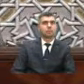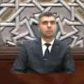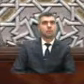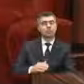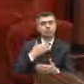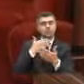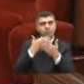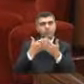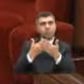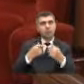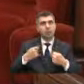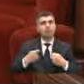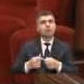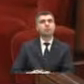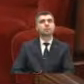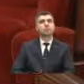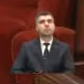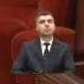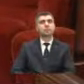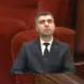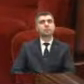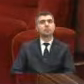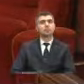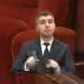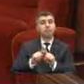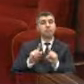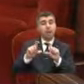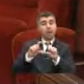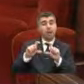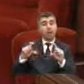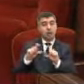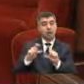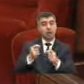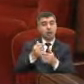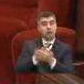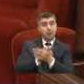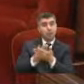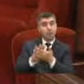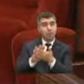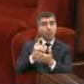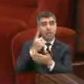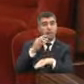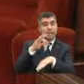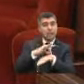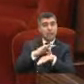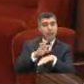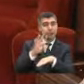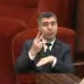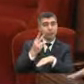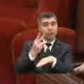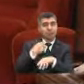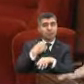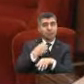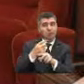شكرا سيد الرئيس. نظام ديال الراميد ما كفيناش فيه دقيقة و25 ثانية. هذا